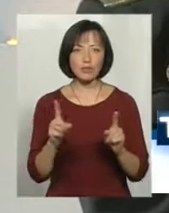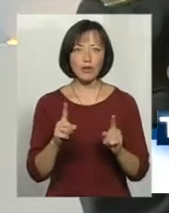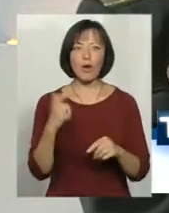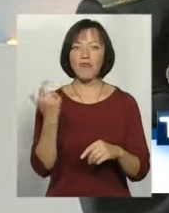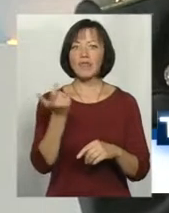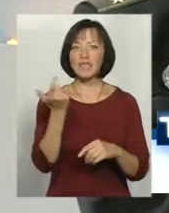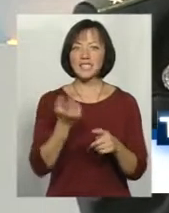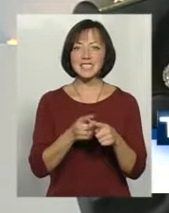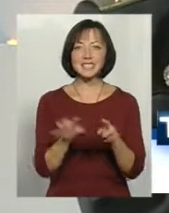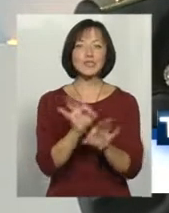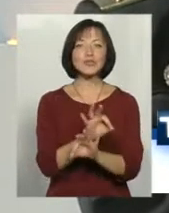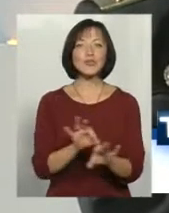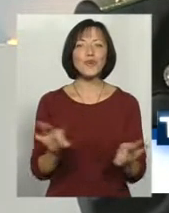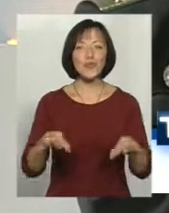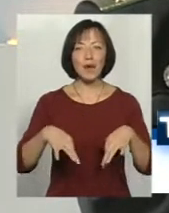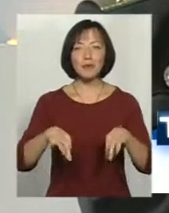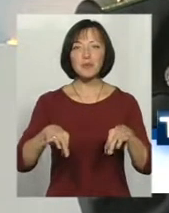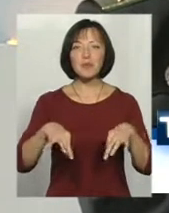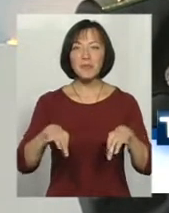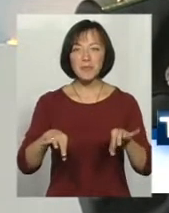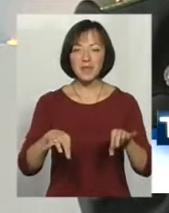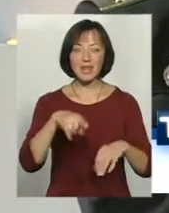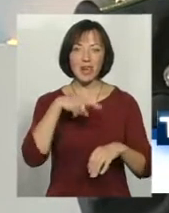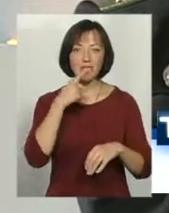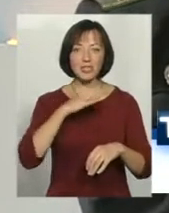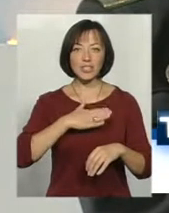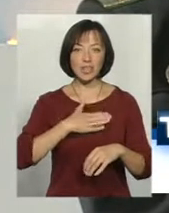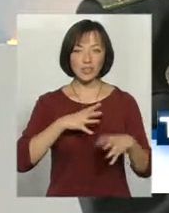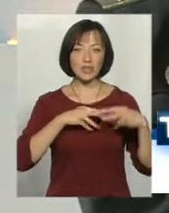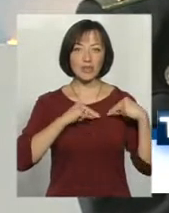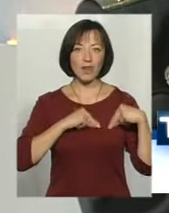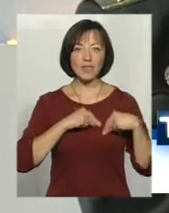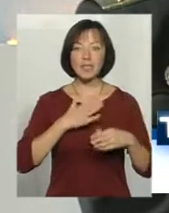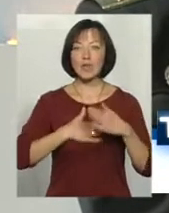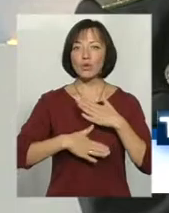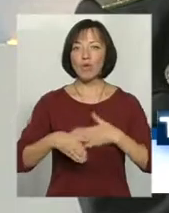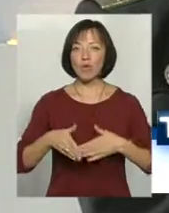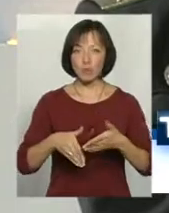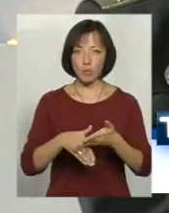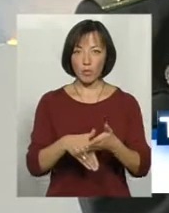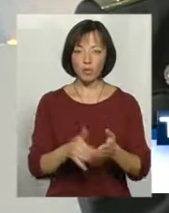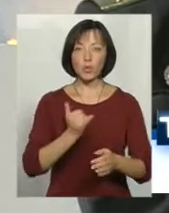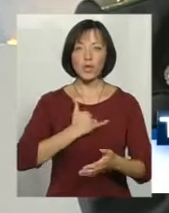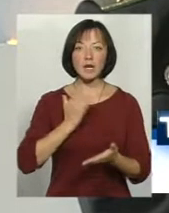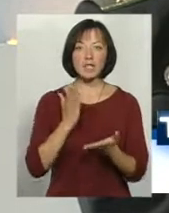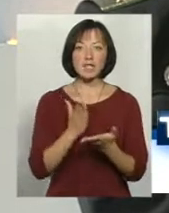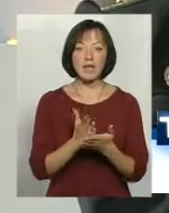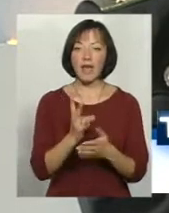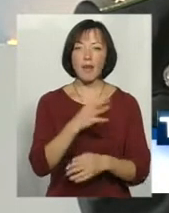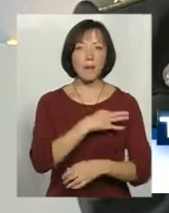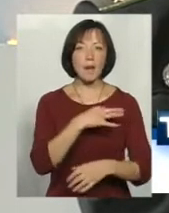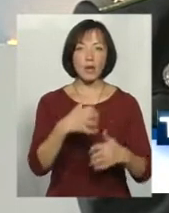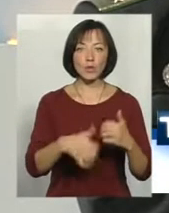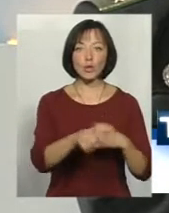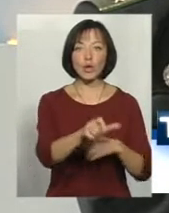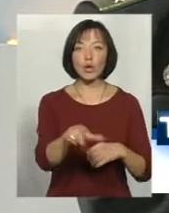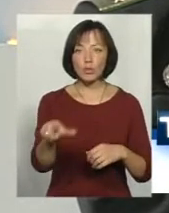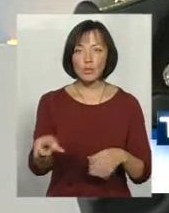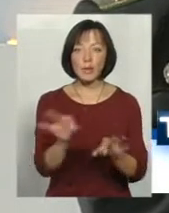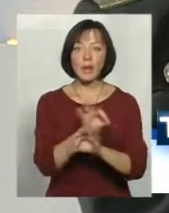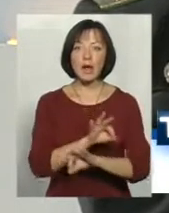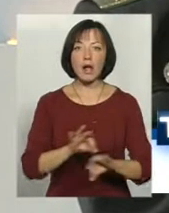цих чудових автомобілів, як каже наш один товариш, з задоволенням допоможуть. У нас є небайдужі люди, у нас є прекрасні